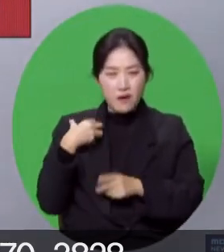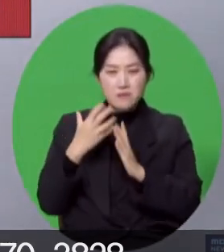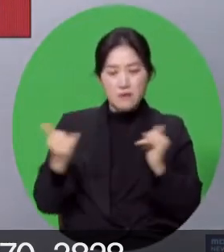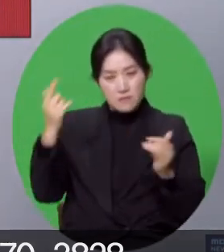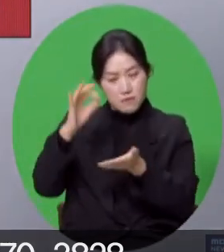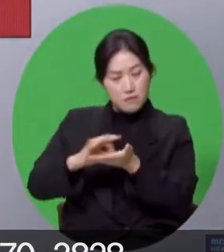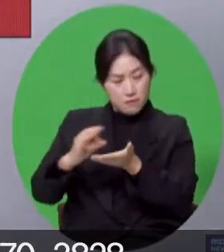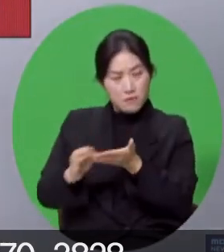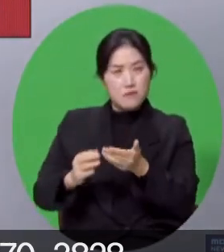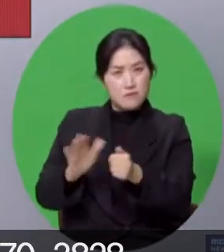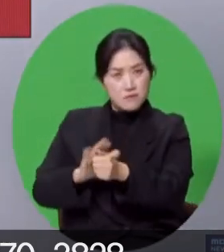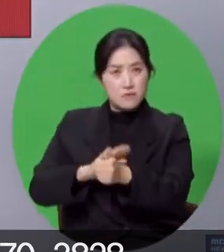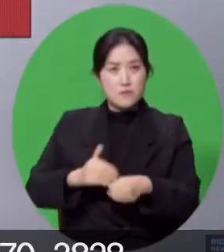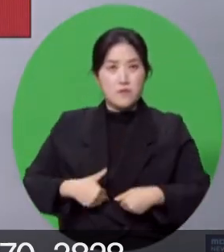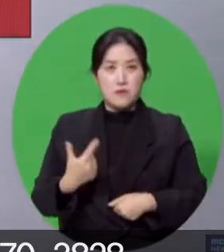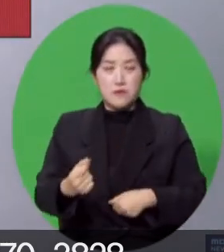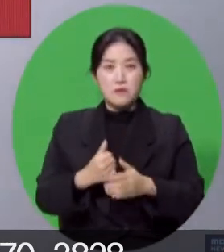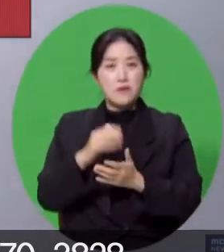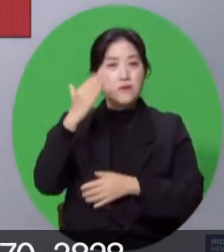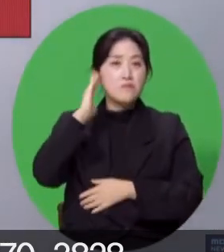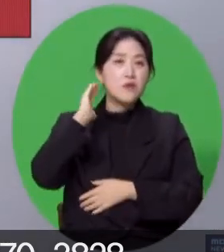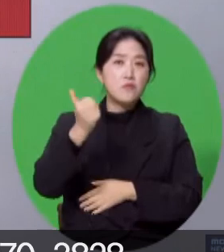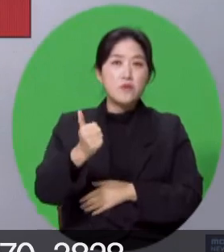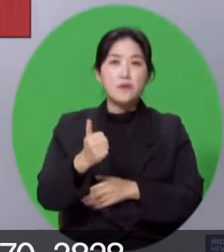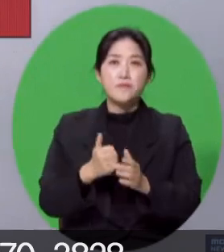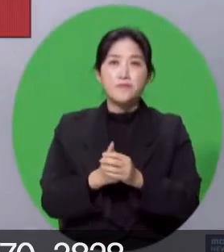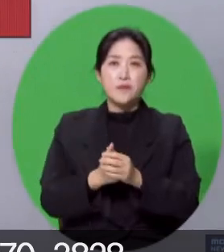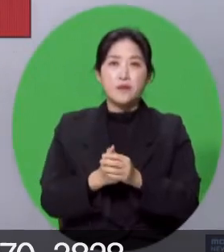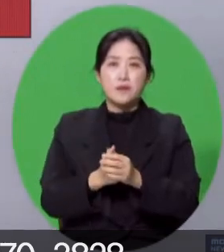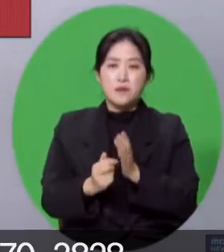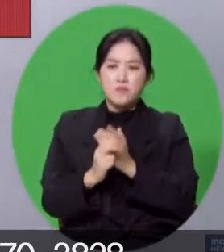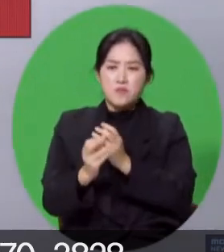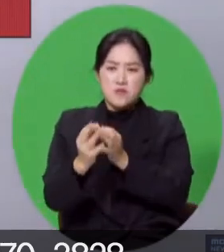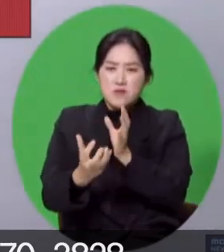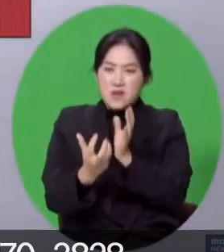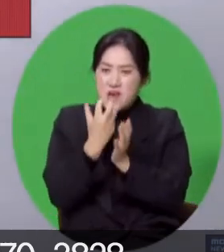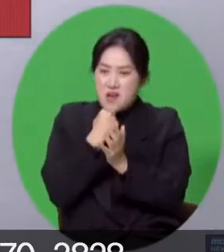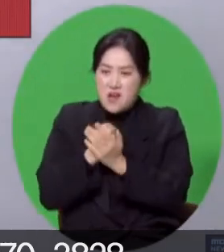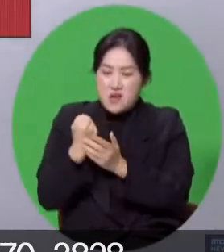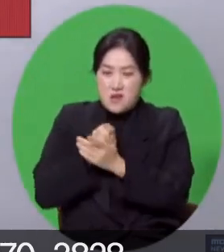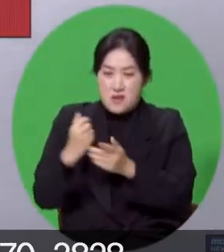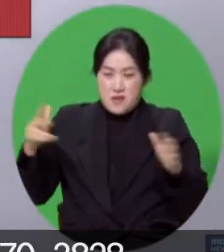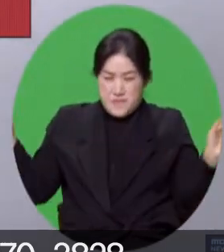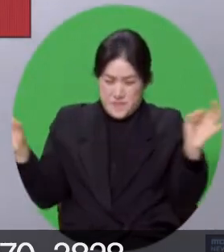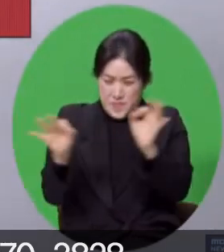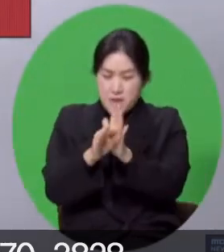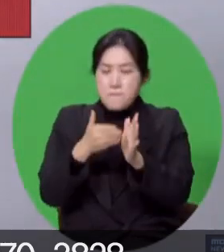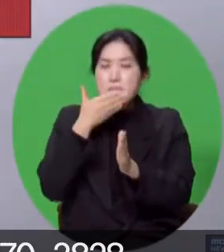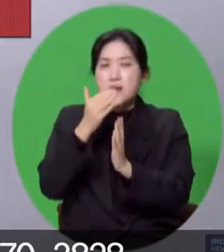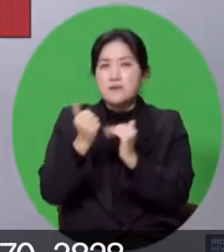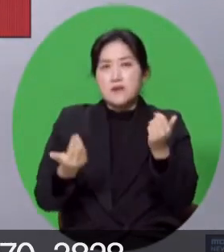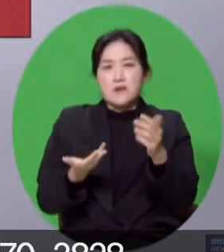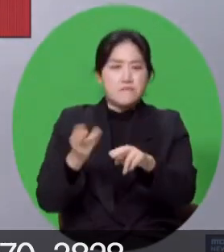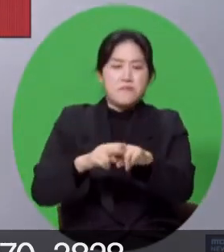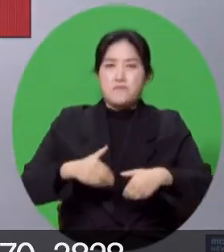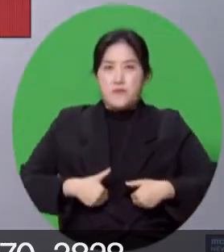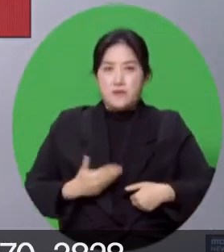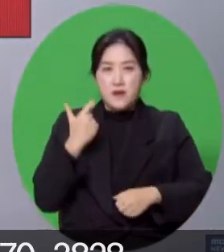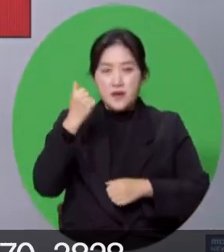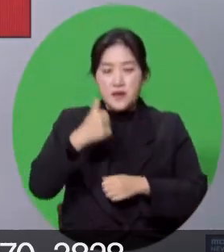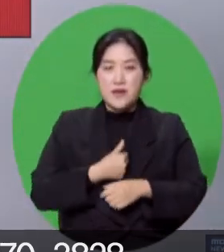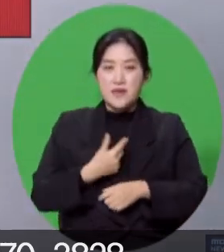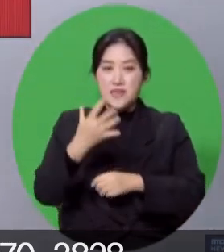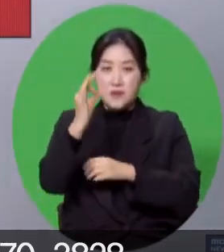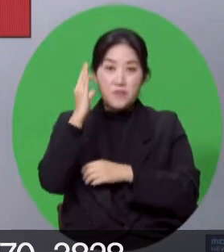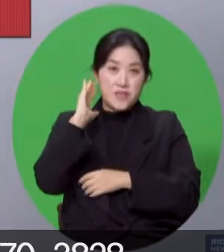걱정해야 되지 않겠습니까? 저는 다음 대통령은 투기를 확실하게 근절할 수 있는 사람이 해야 된다고 생각해요. 김영삼 대통령